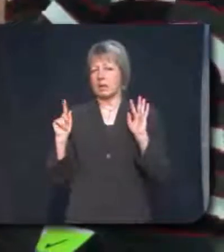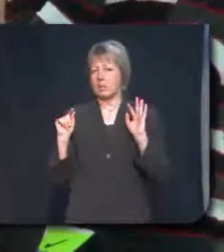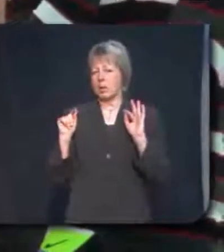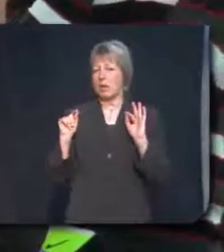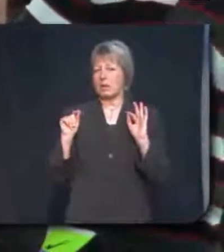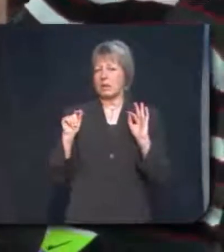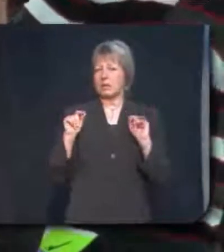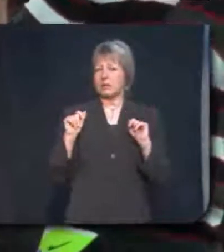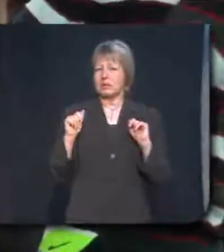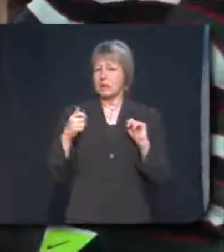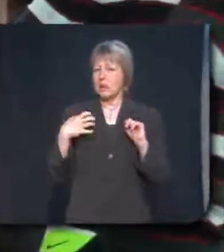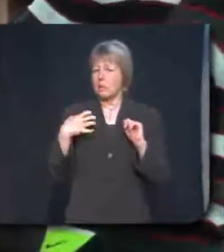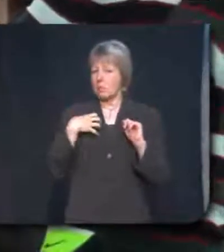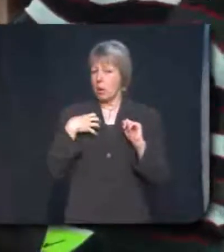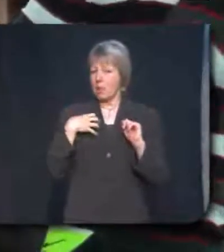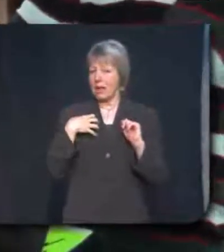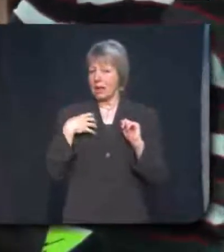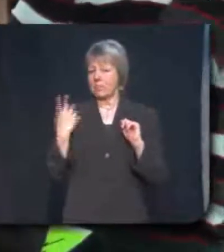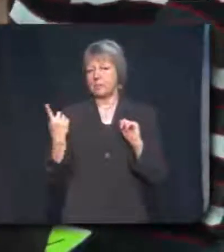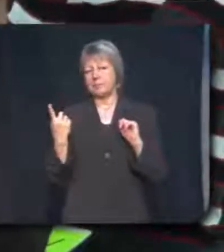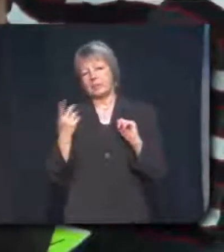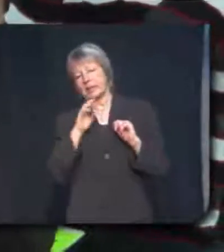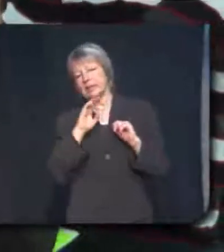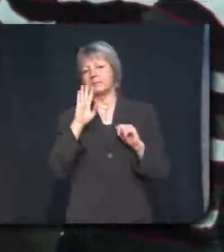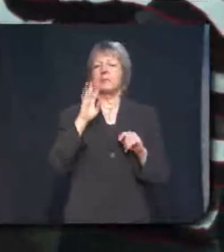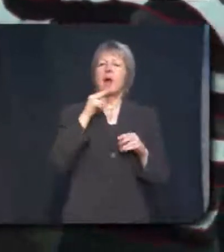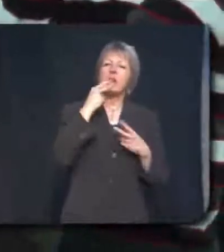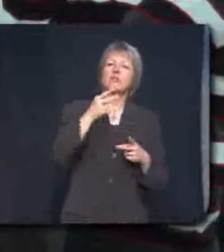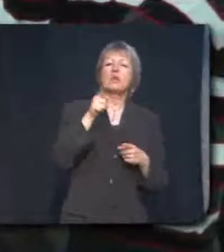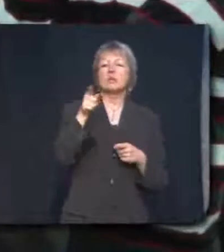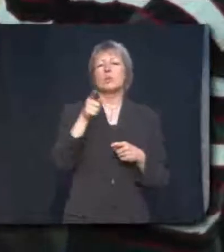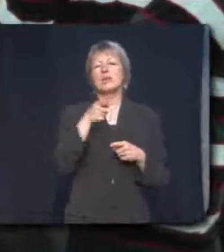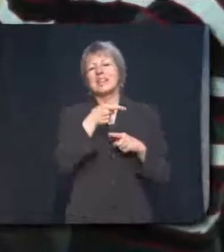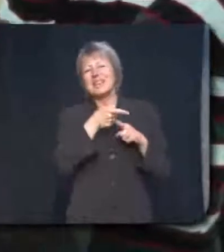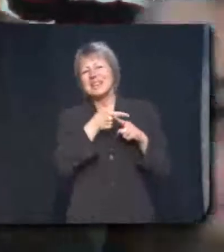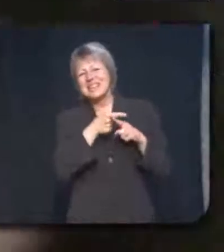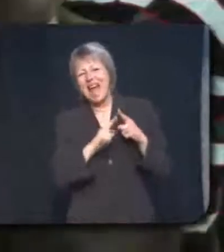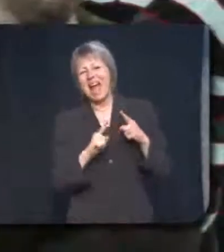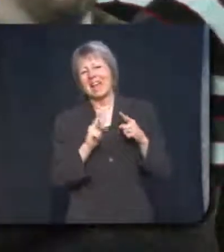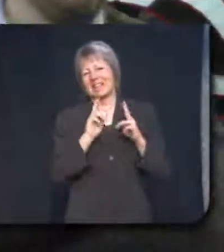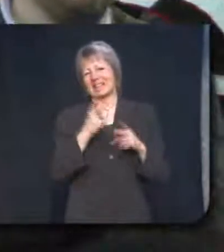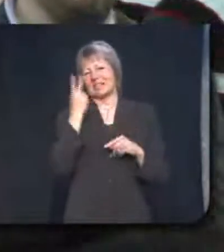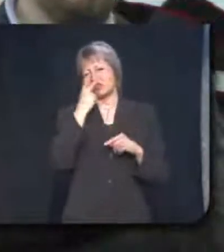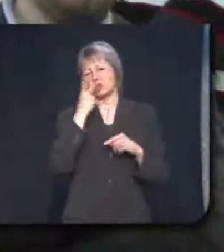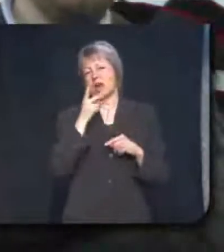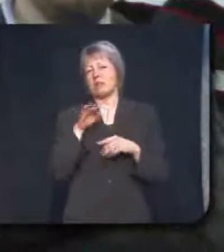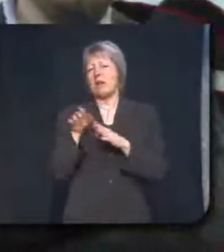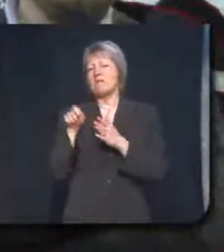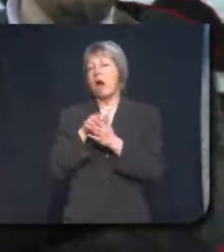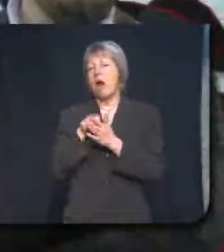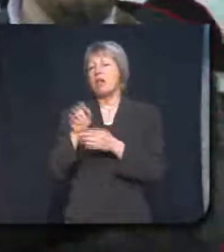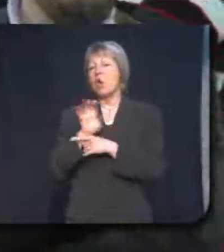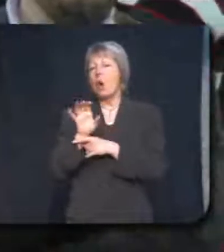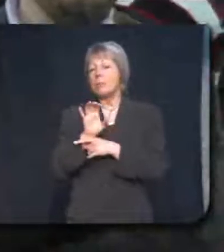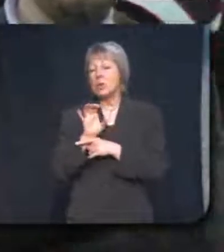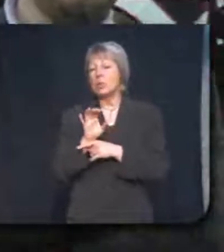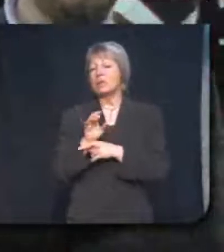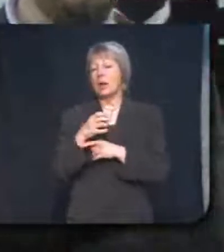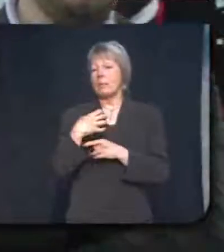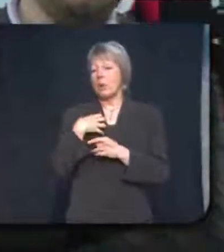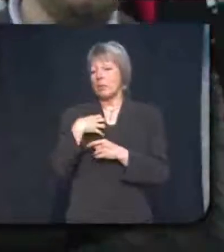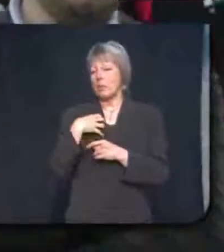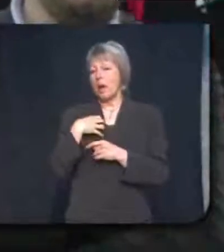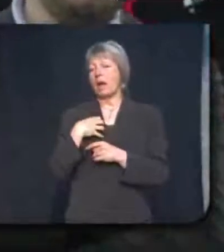fällt das hast Du teilweise richtig verstanden die wahlcomputerproblematik ist das per Computer